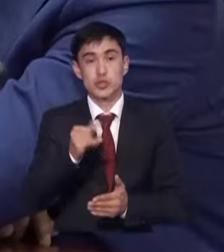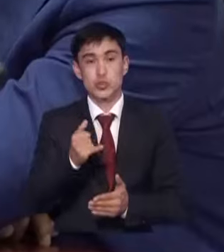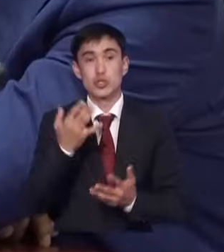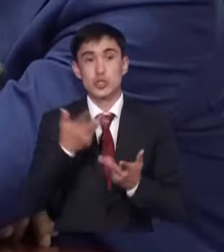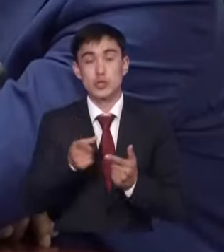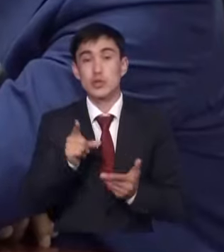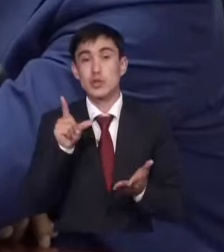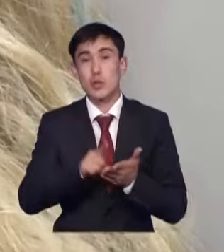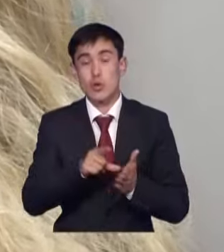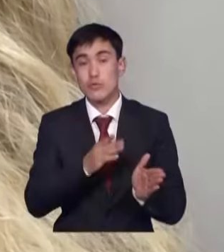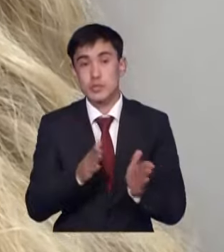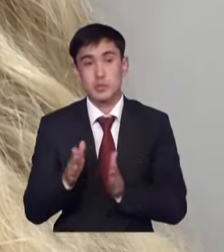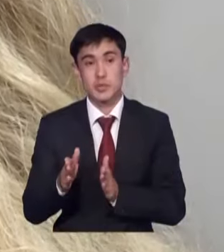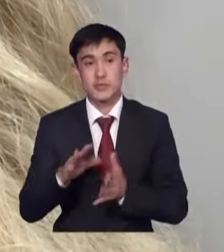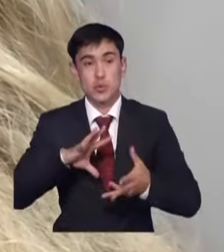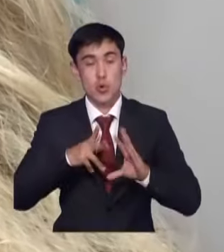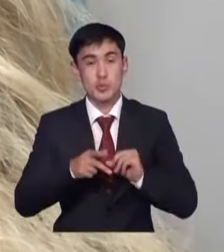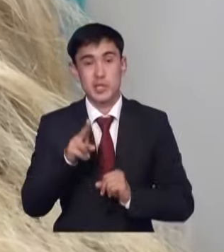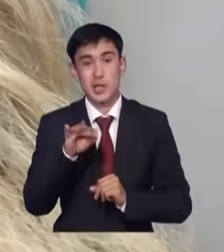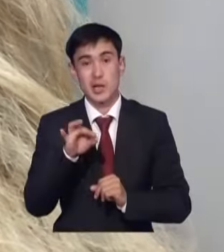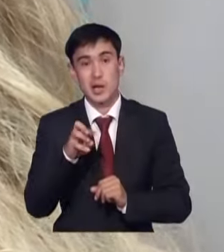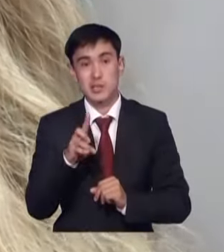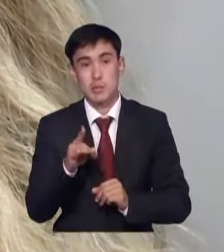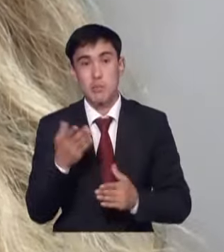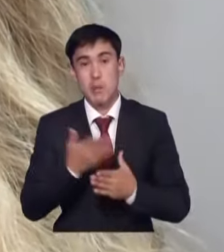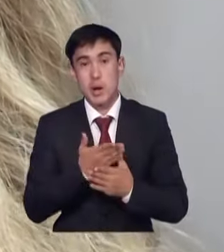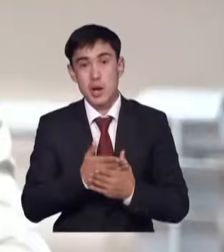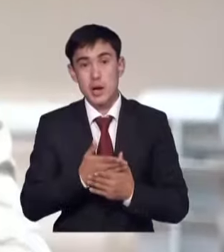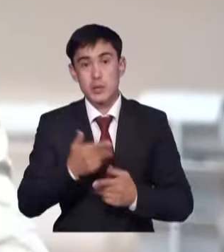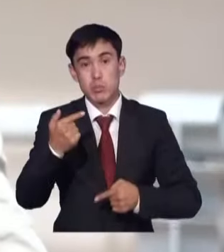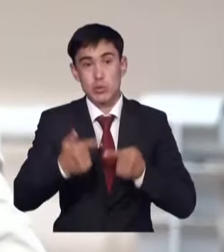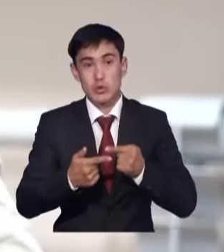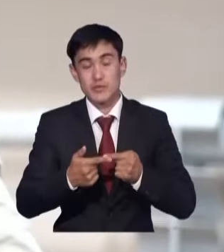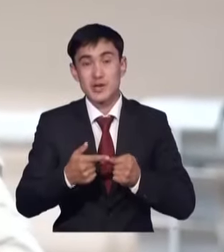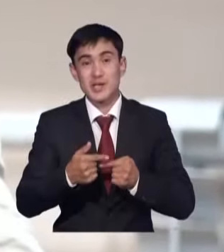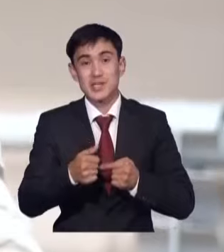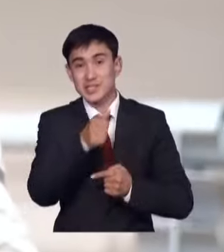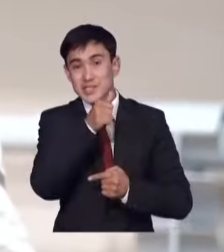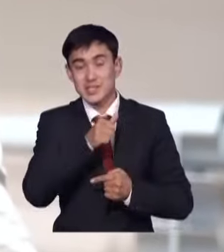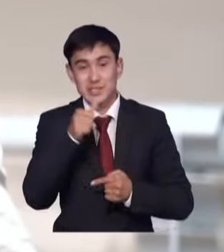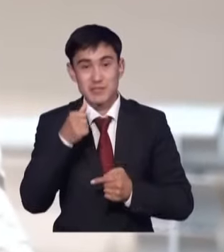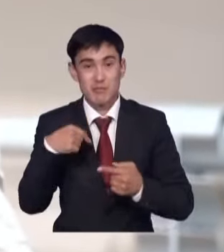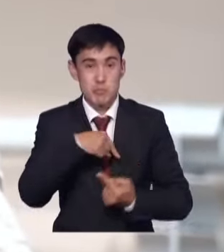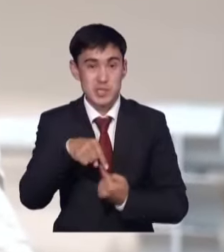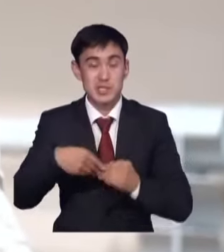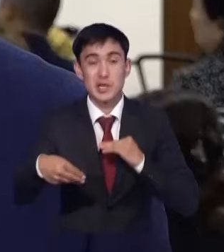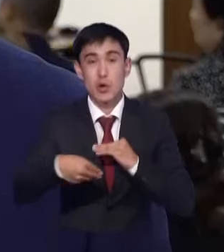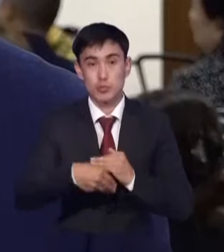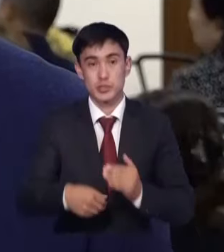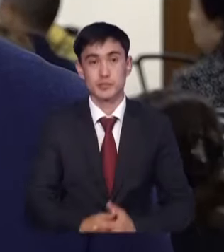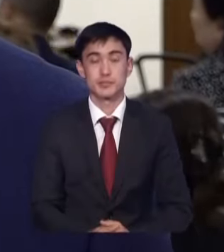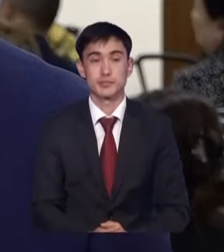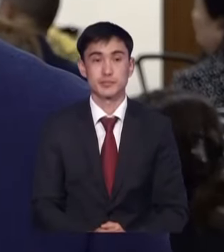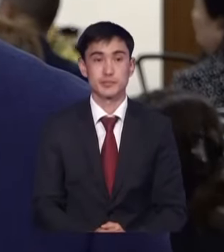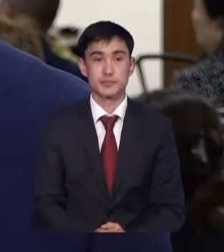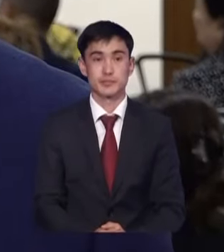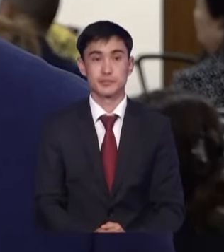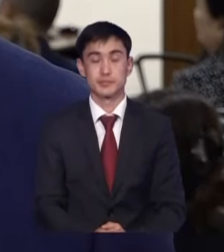что налоговая дисциплина и всеобщее декларирование помогают бороться с теневым бизнесом и коррупцией. Вывод из